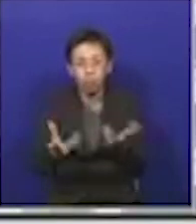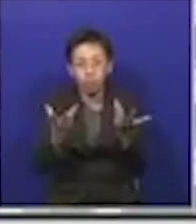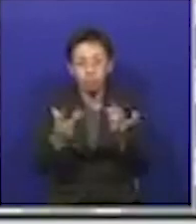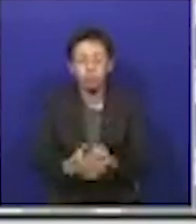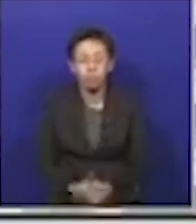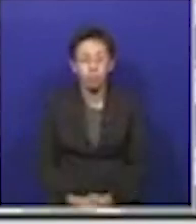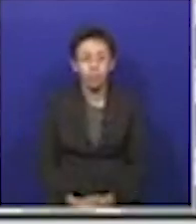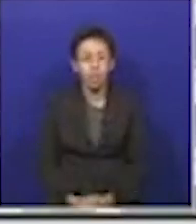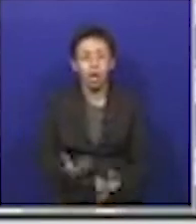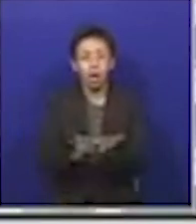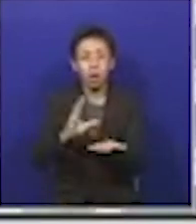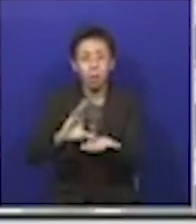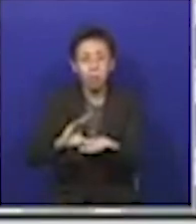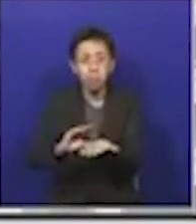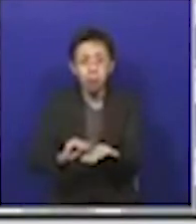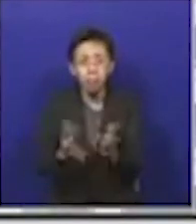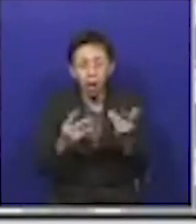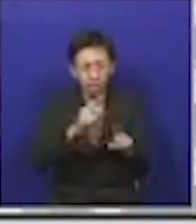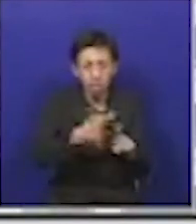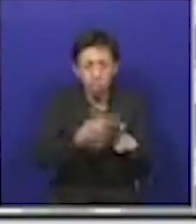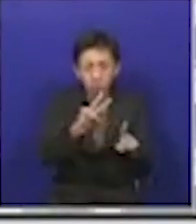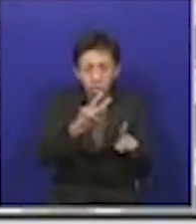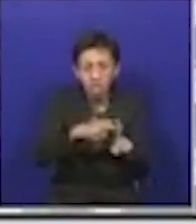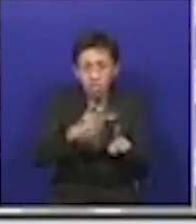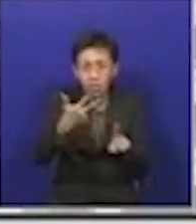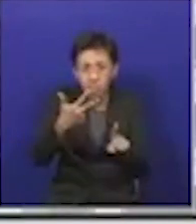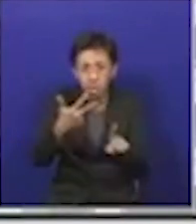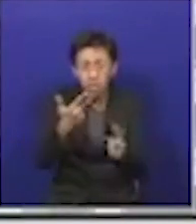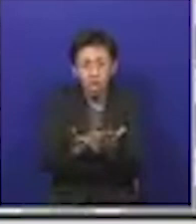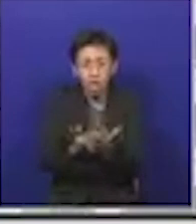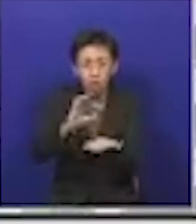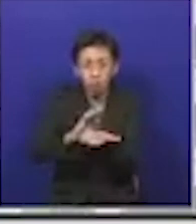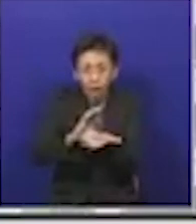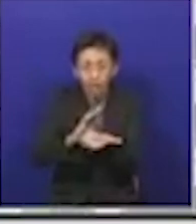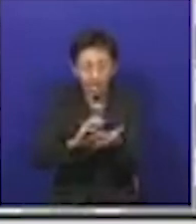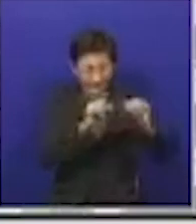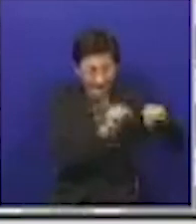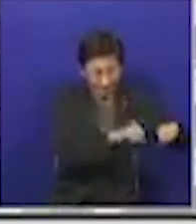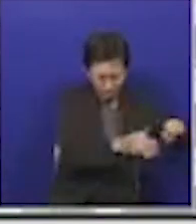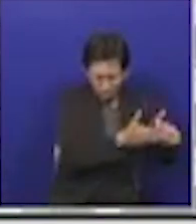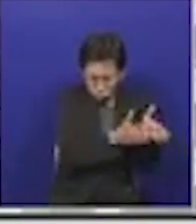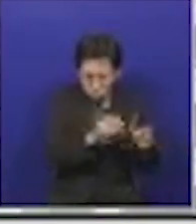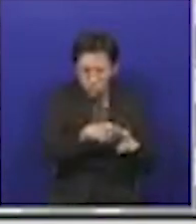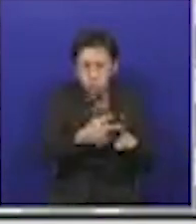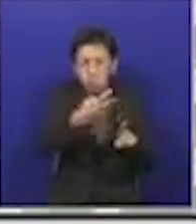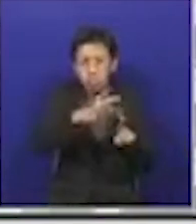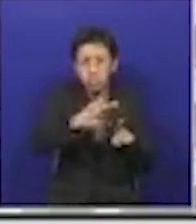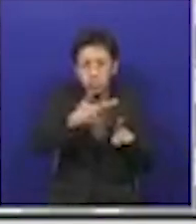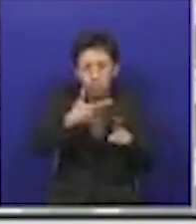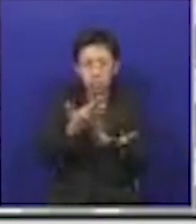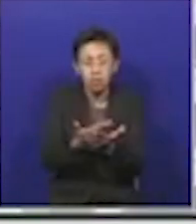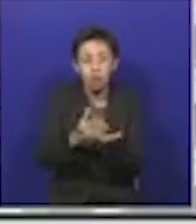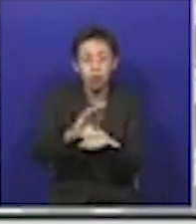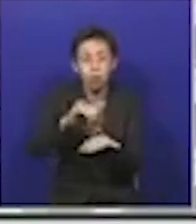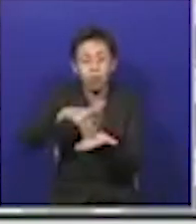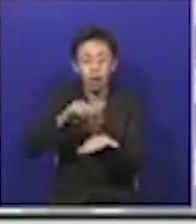ผมถามว่าหมดตอนไหนเพิ่ง2เดือนเอง3เดือนเองงบประมาณเพิ่งอนุมัติมาเนี่ยท่านรู้มั้ยคำจำกั